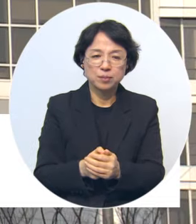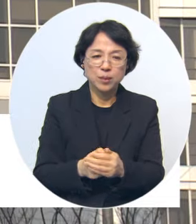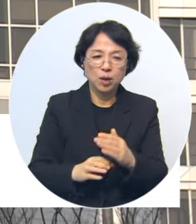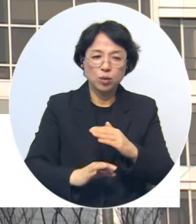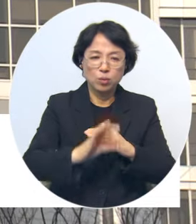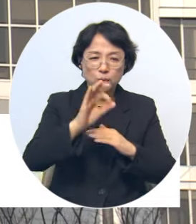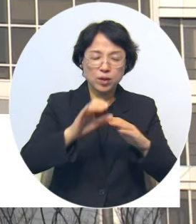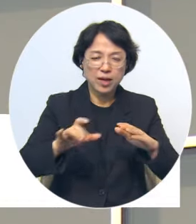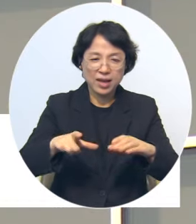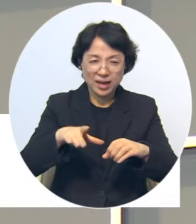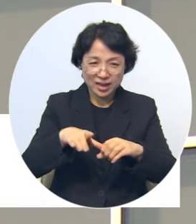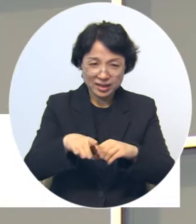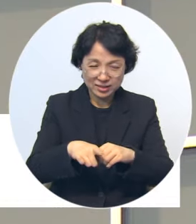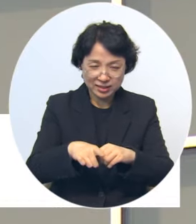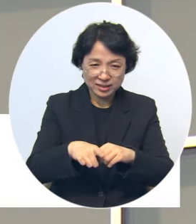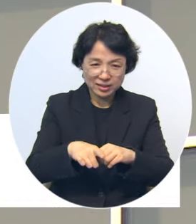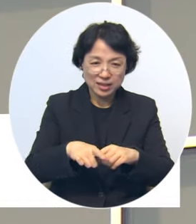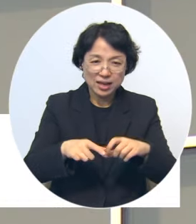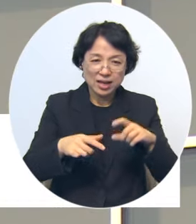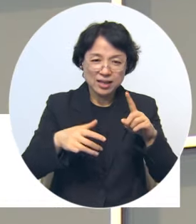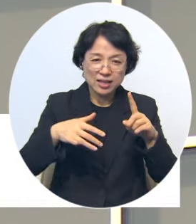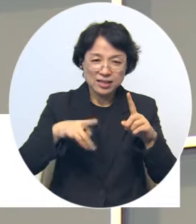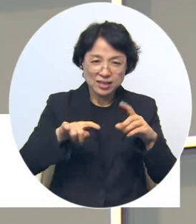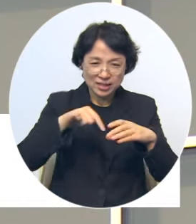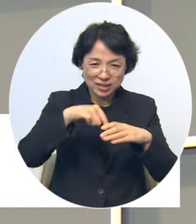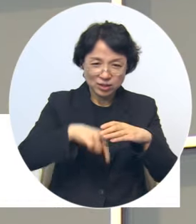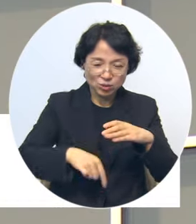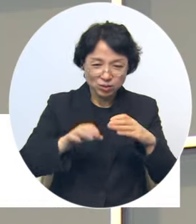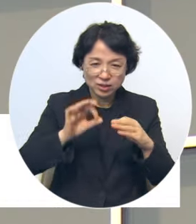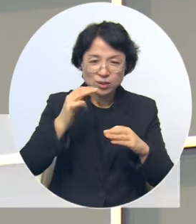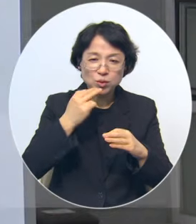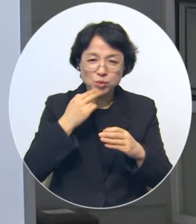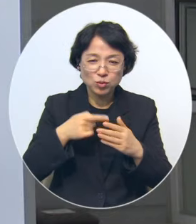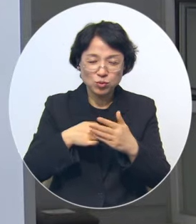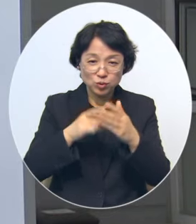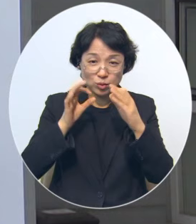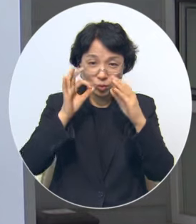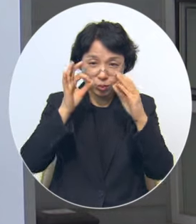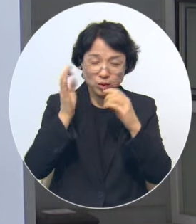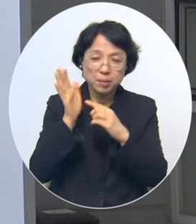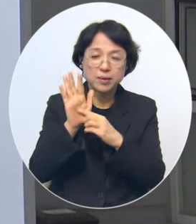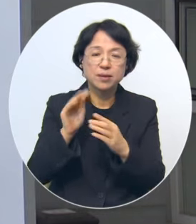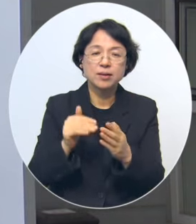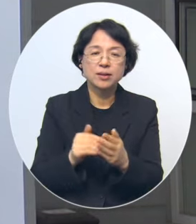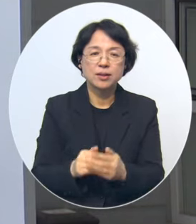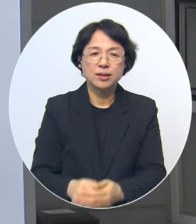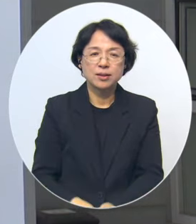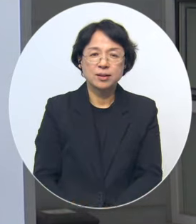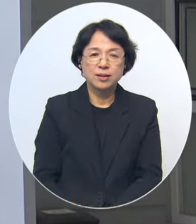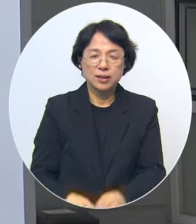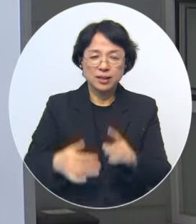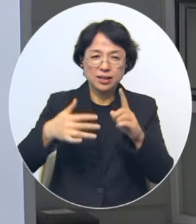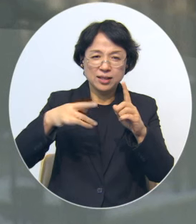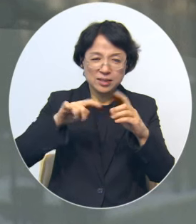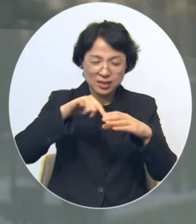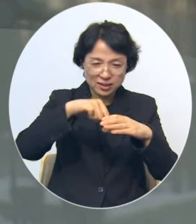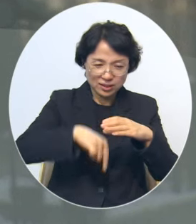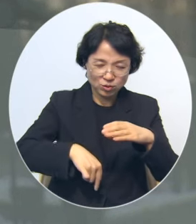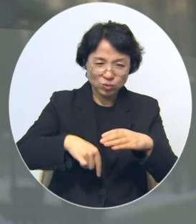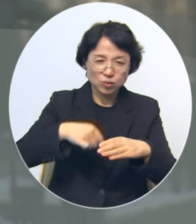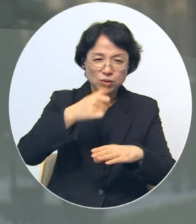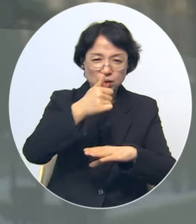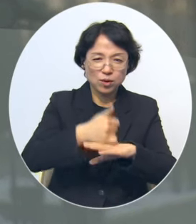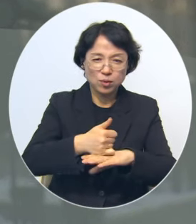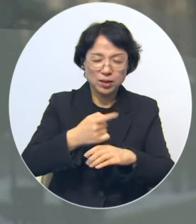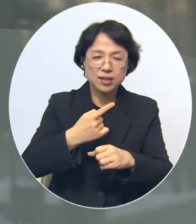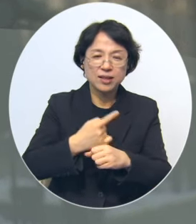동해시의 가스전 1차공세 사업이 차질없이 추진되도록 노력하게 했다고 밝혔습니다 차공 시추 결과는 내년